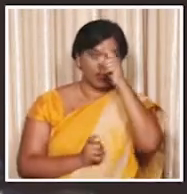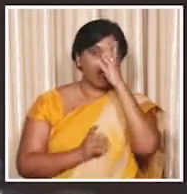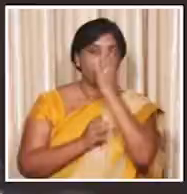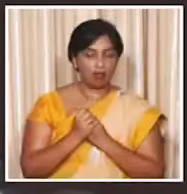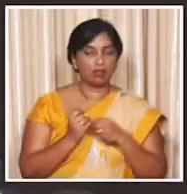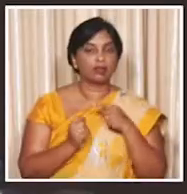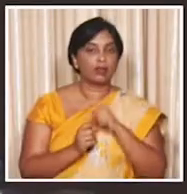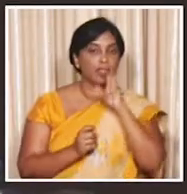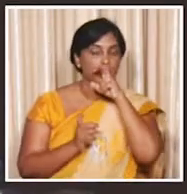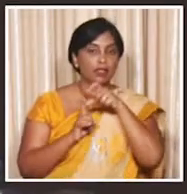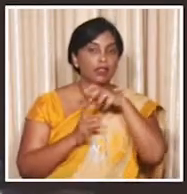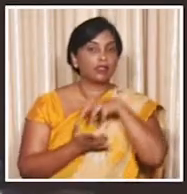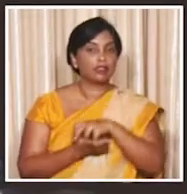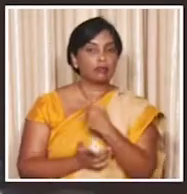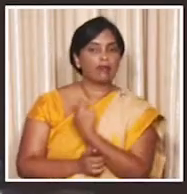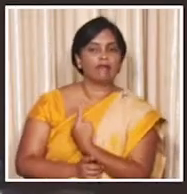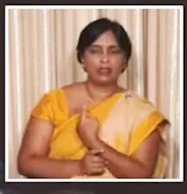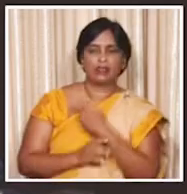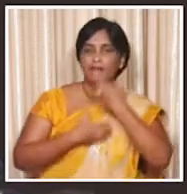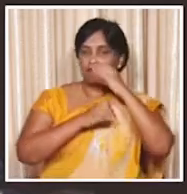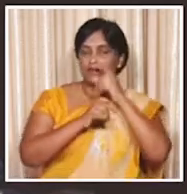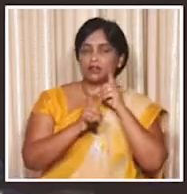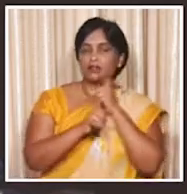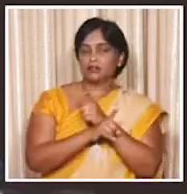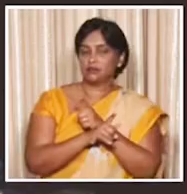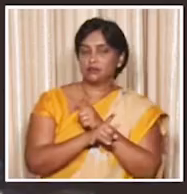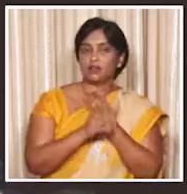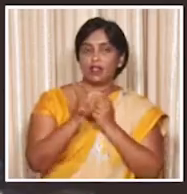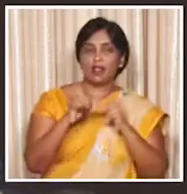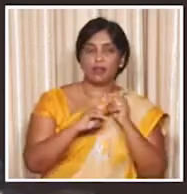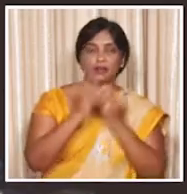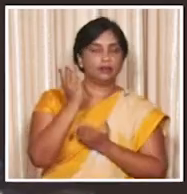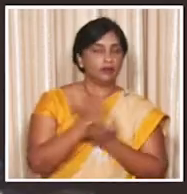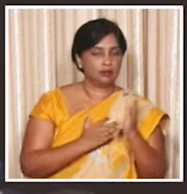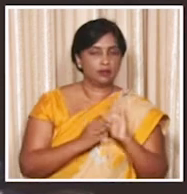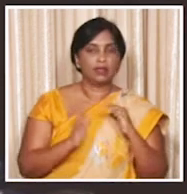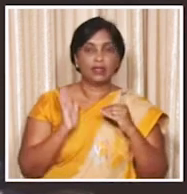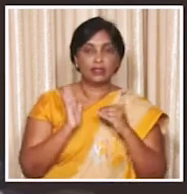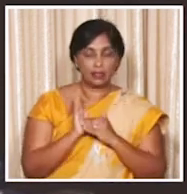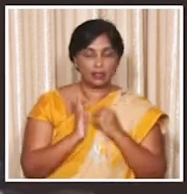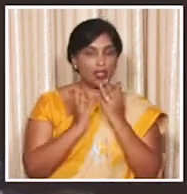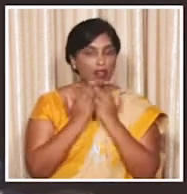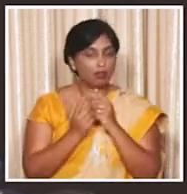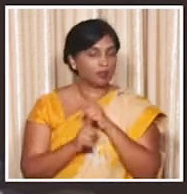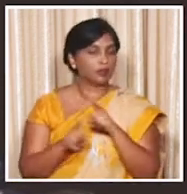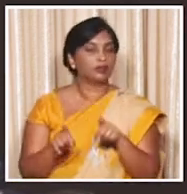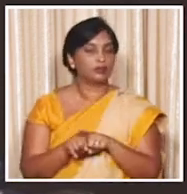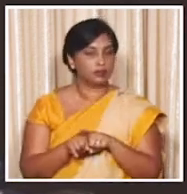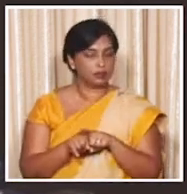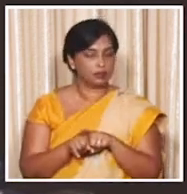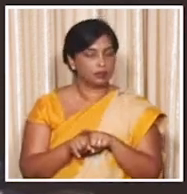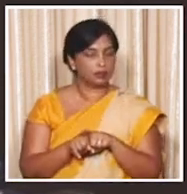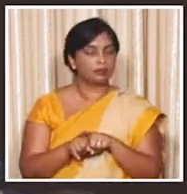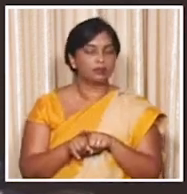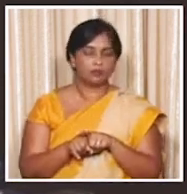மாணவி மட்டுமே கல்வியியல் கல்லூரிக்கு தெரிவு செய்யப்பட்டுள்ள நிலையில் தனது சற்புள்ளியை மேற்குறித்த 3 பாடங்களில் ஏதேனும் ஒரு பாட தெரிவுக்கு கல்வியியல்